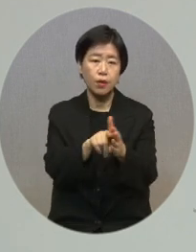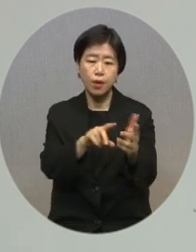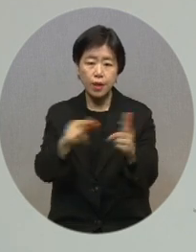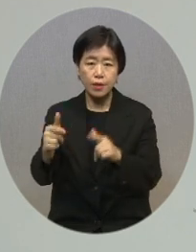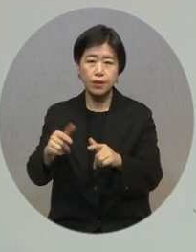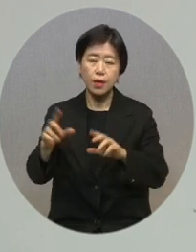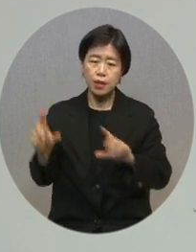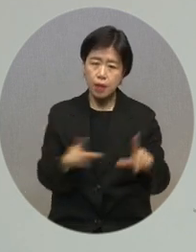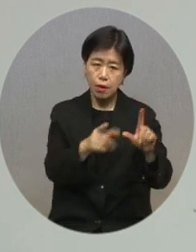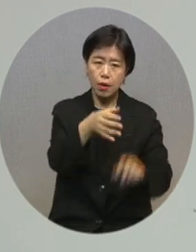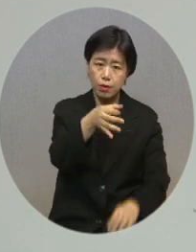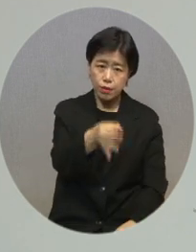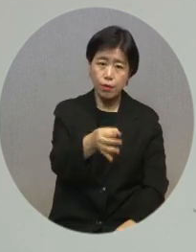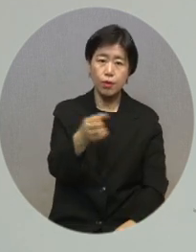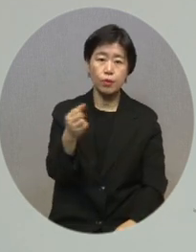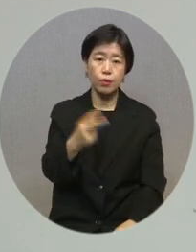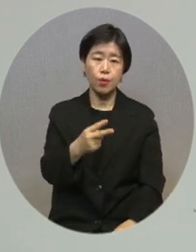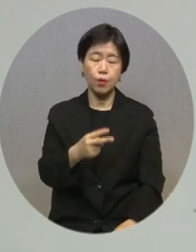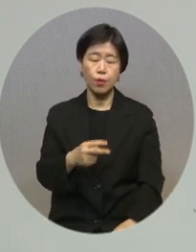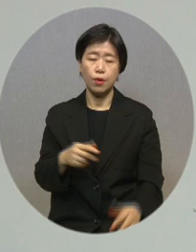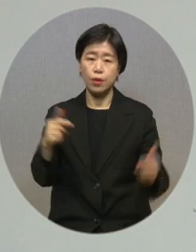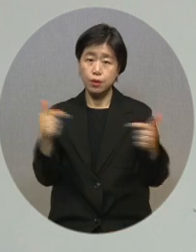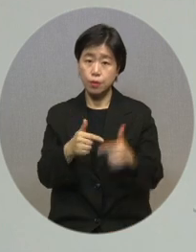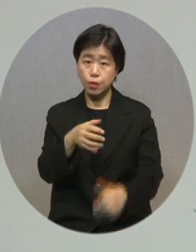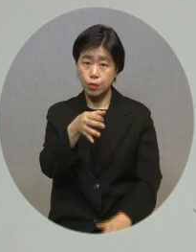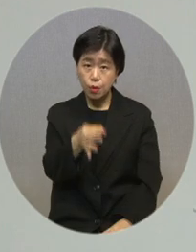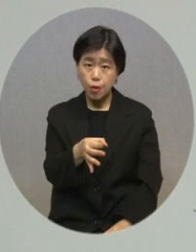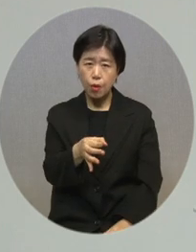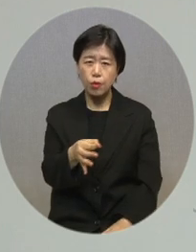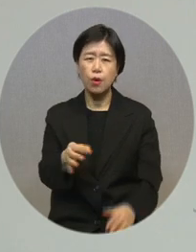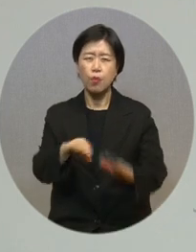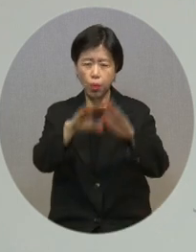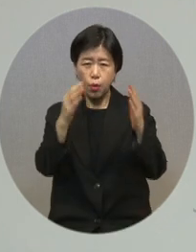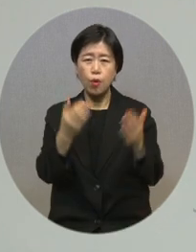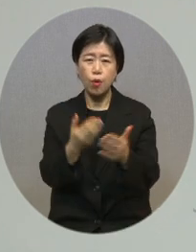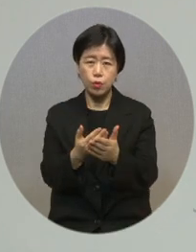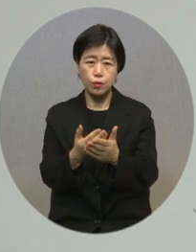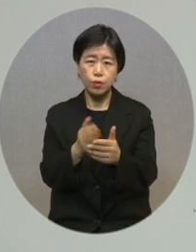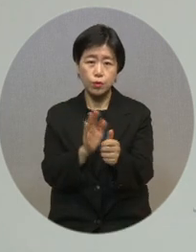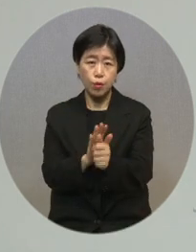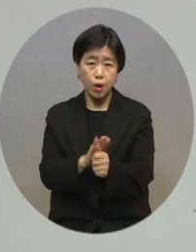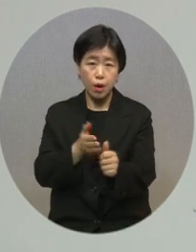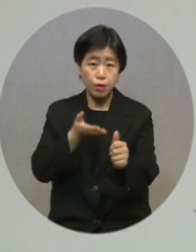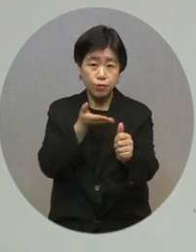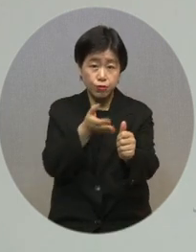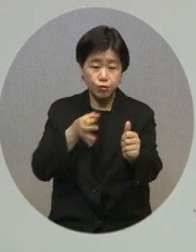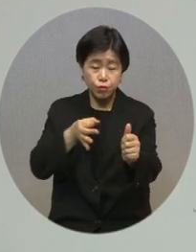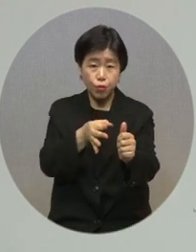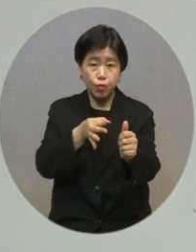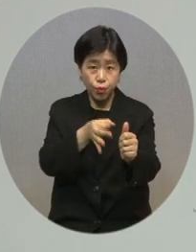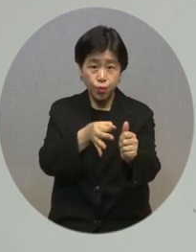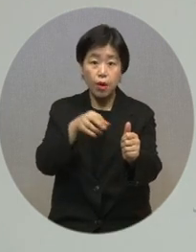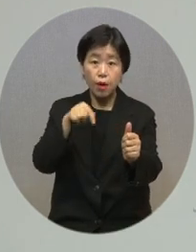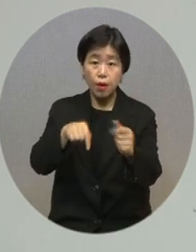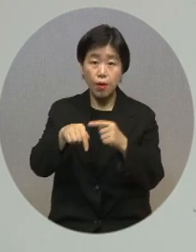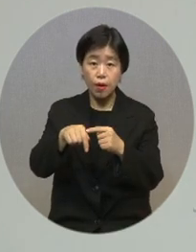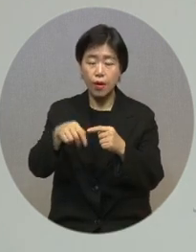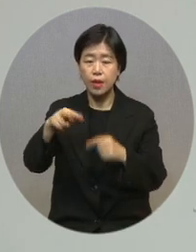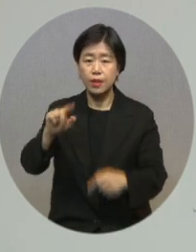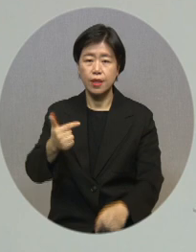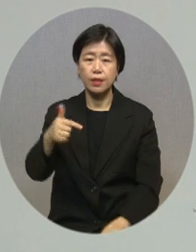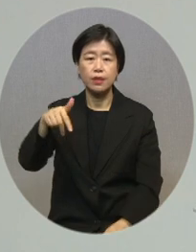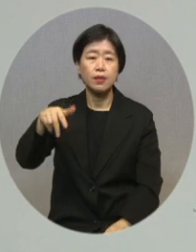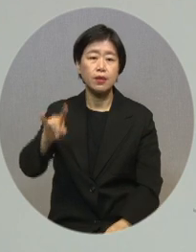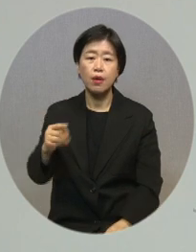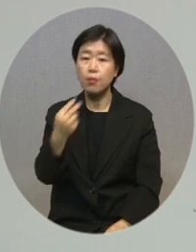치료비와 그 치료하는 기간 동안에 그 생활비를 지원해드리는 게 그 산재보험 그 제도입니다. 네. 근데 이런